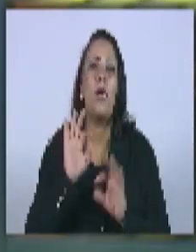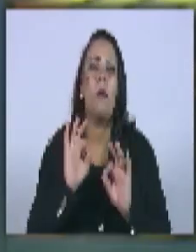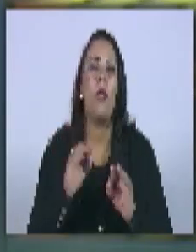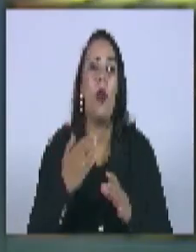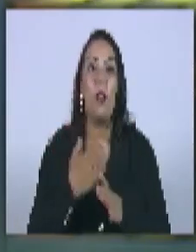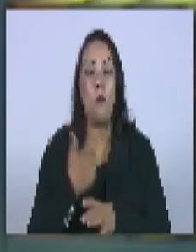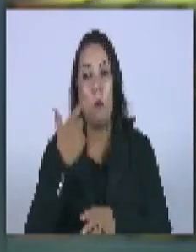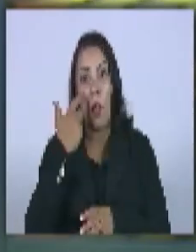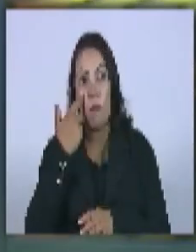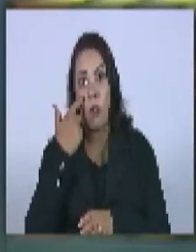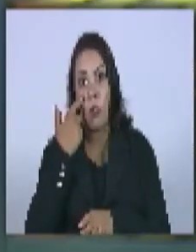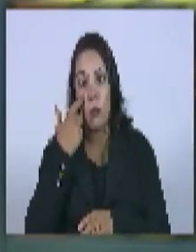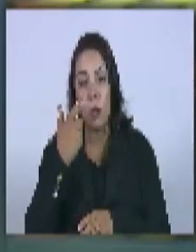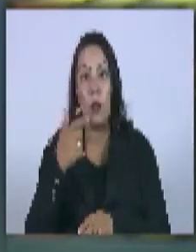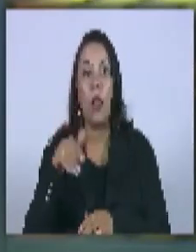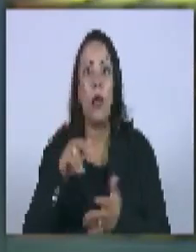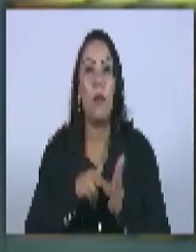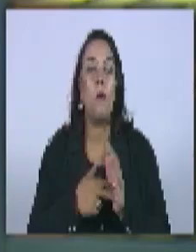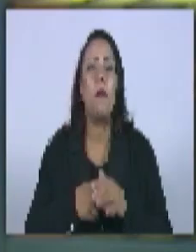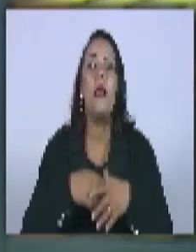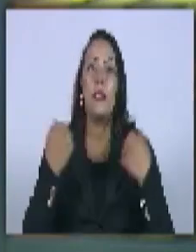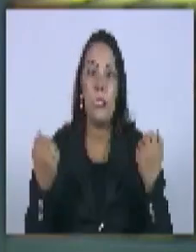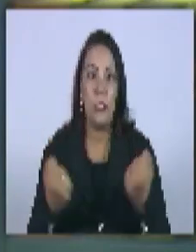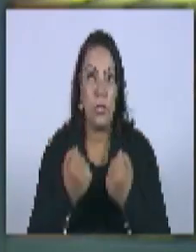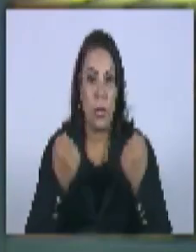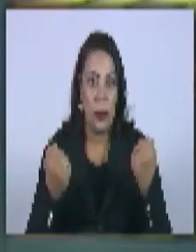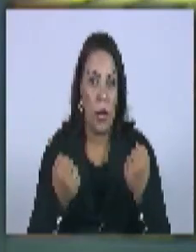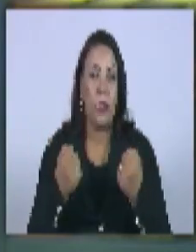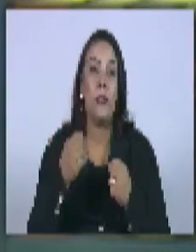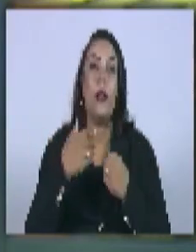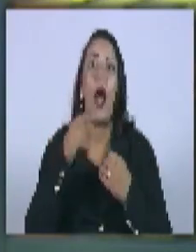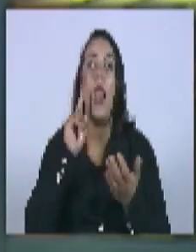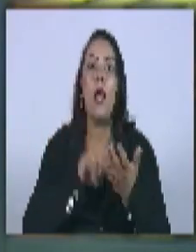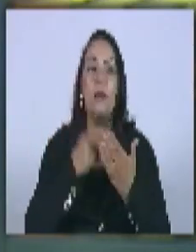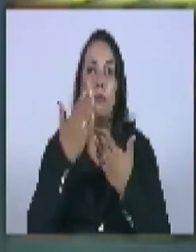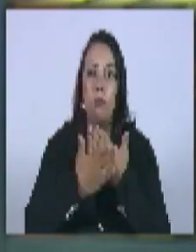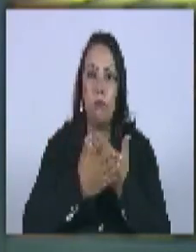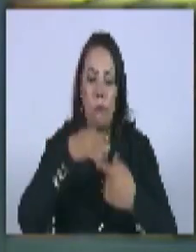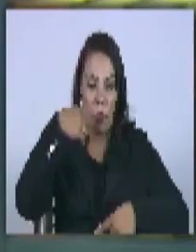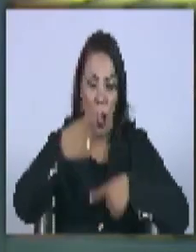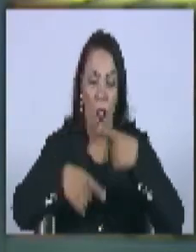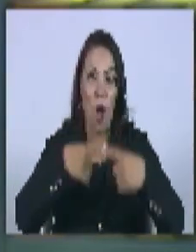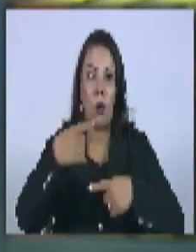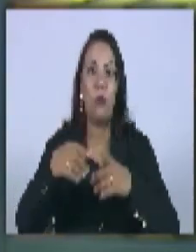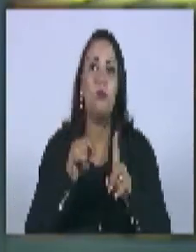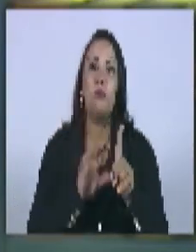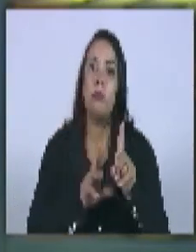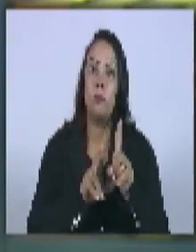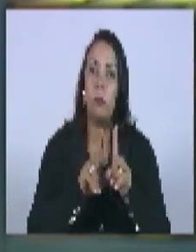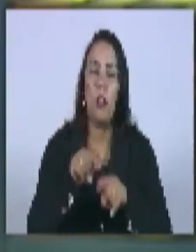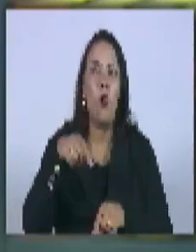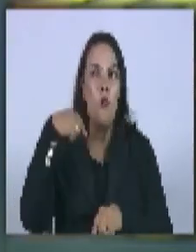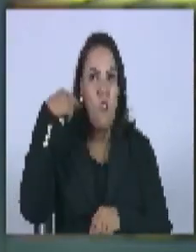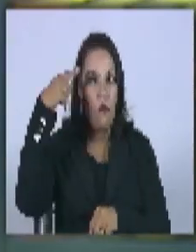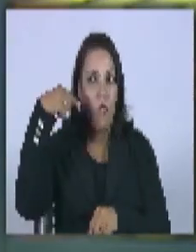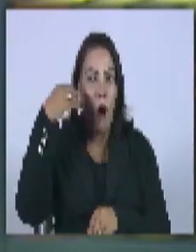ده بيلفظ نظرنا دايما الى مساله الاستع داد التحديث المستمر التطوير توقع